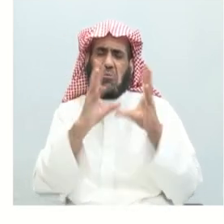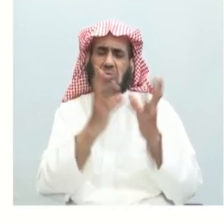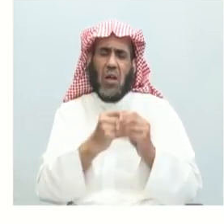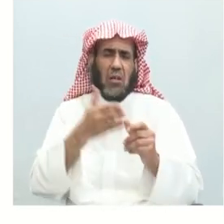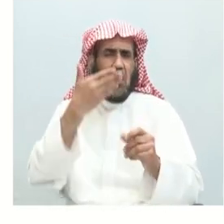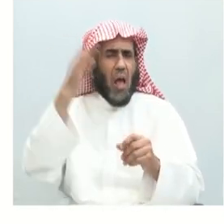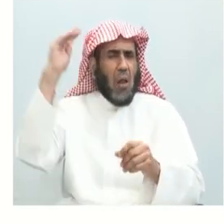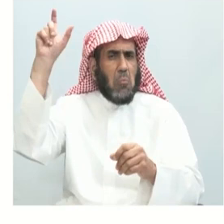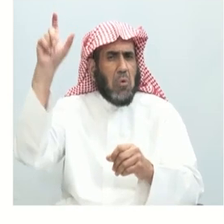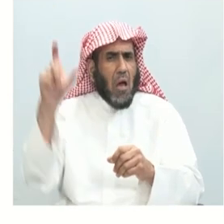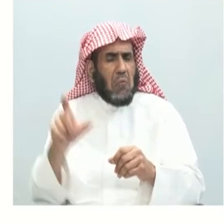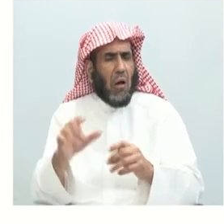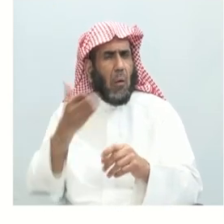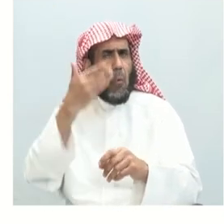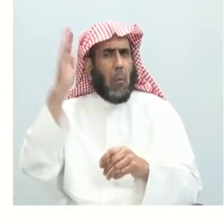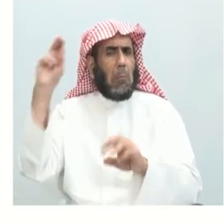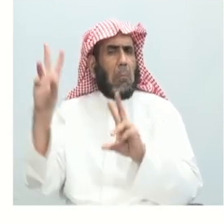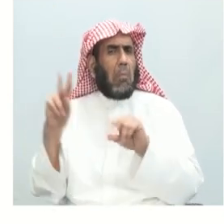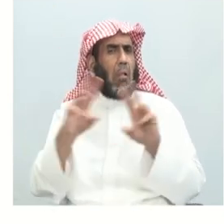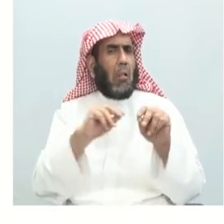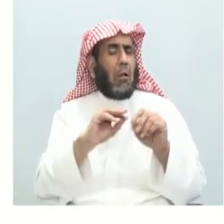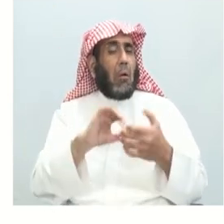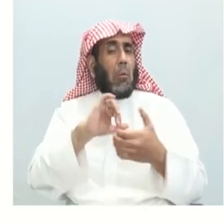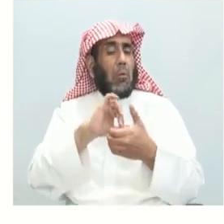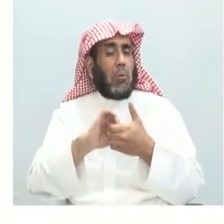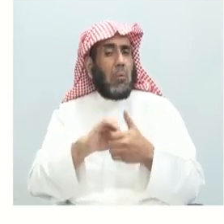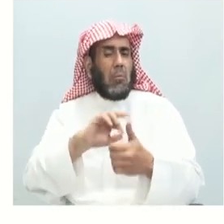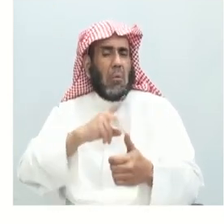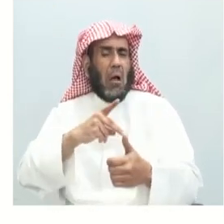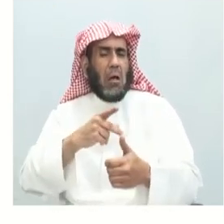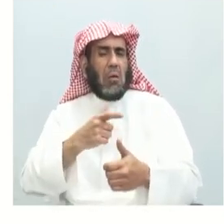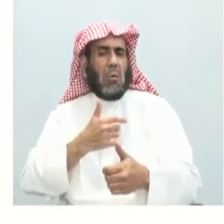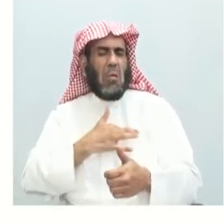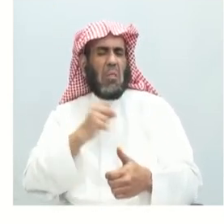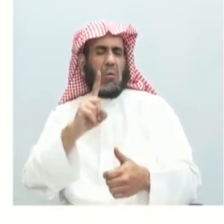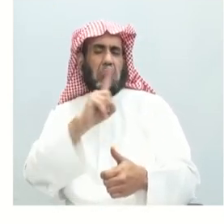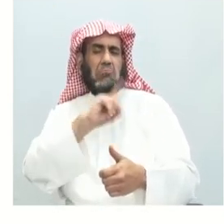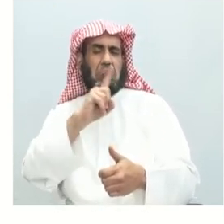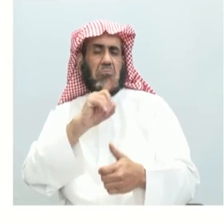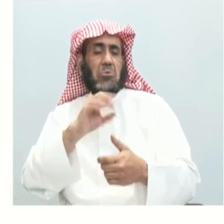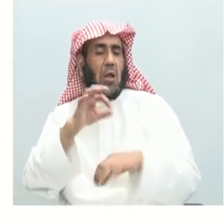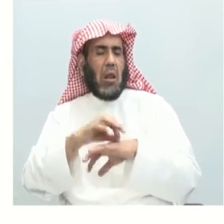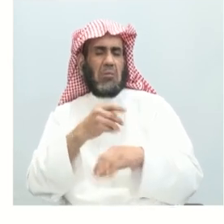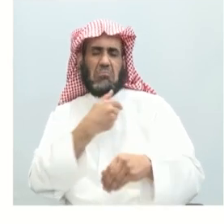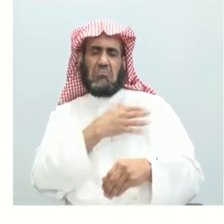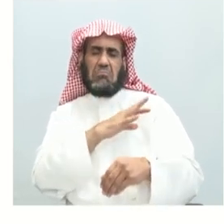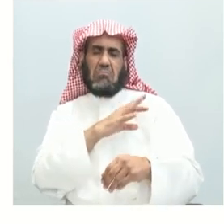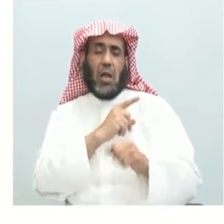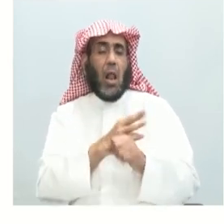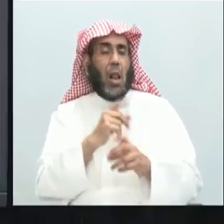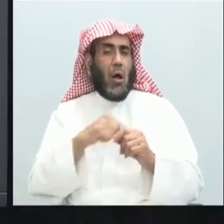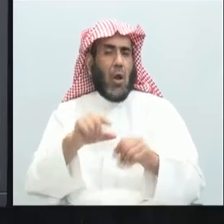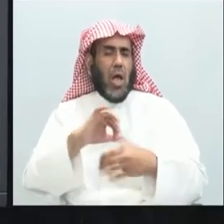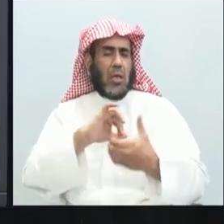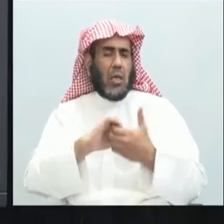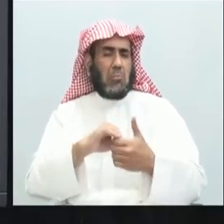المنى ايضا وصاحبه غير موثوق عند الناس اذا اتخيل ان هناك